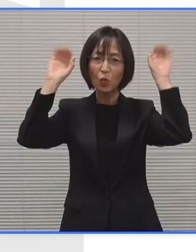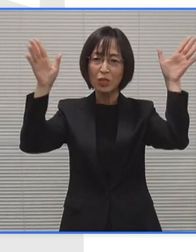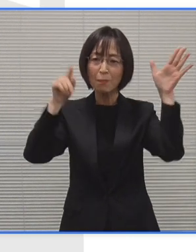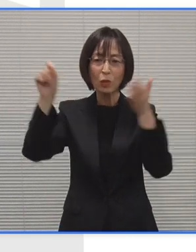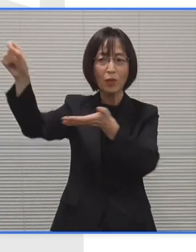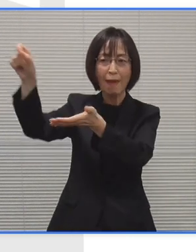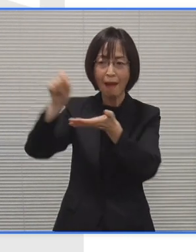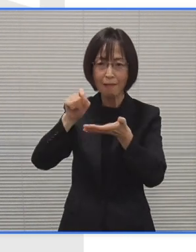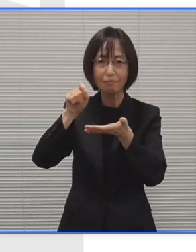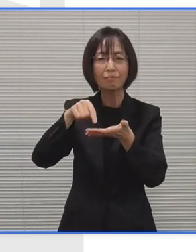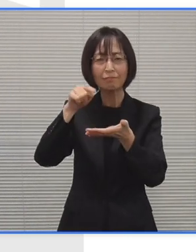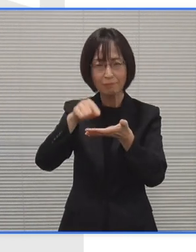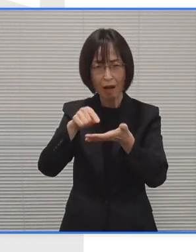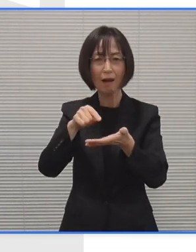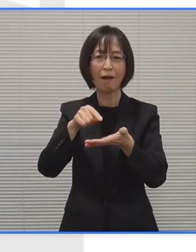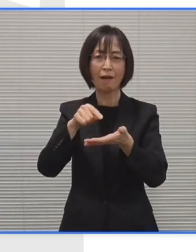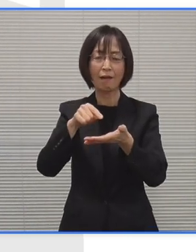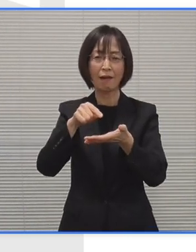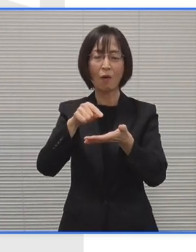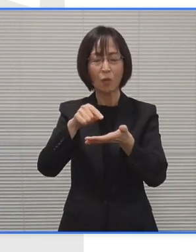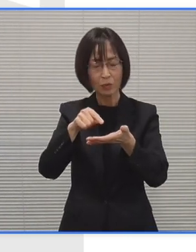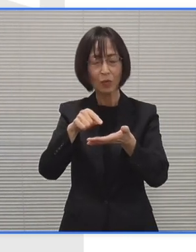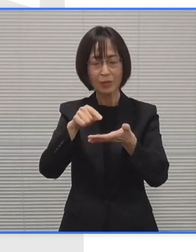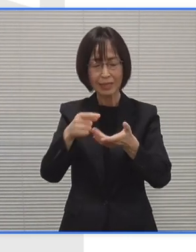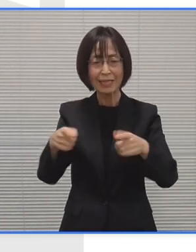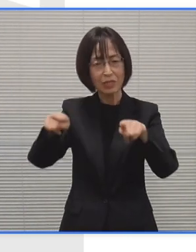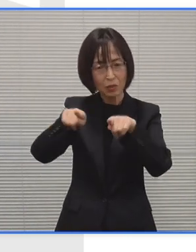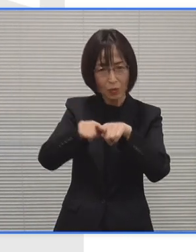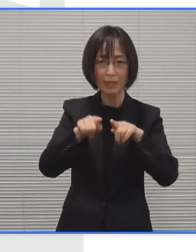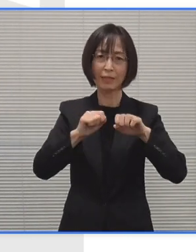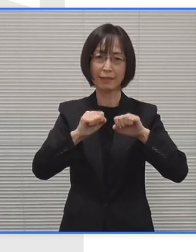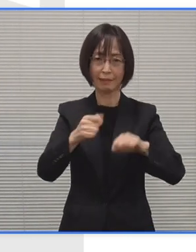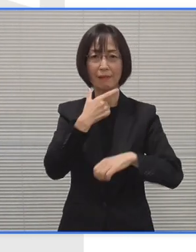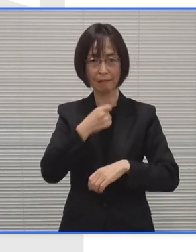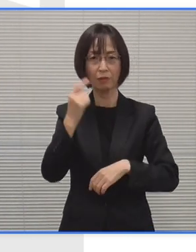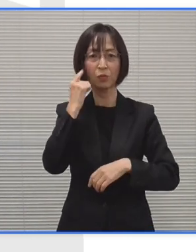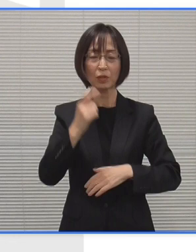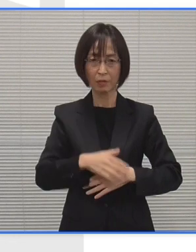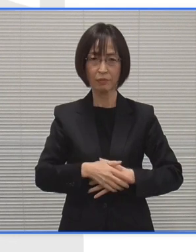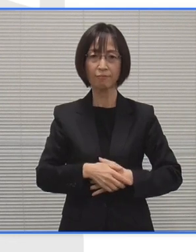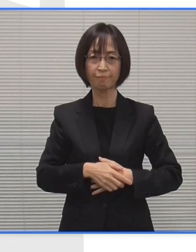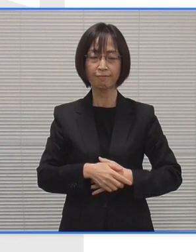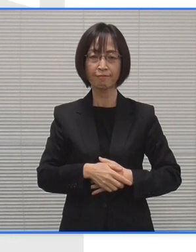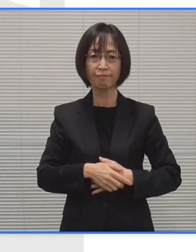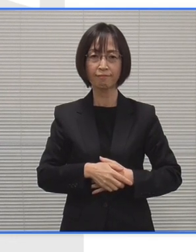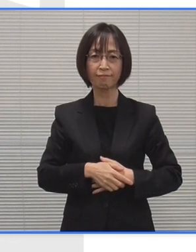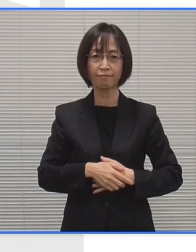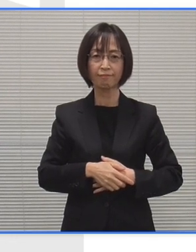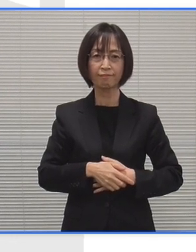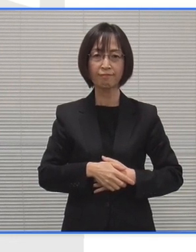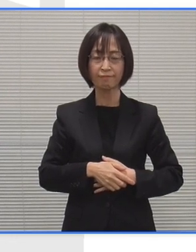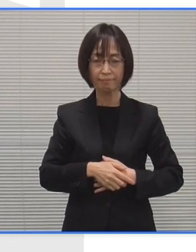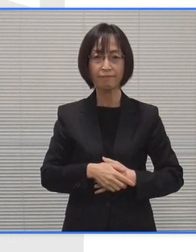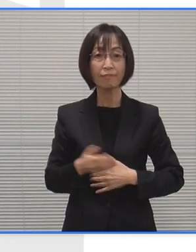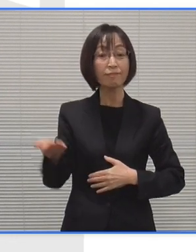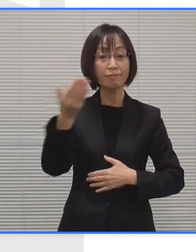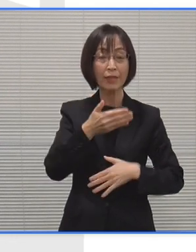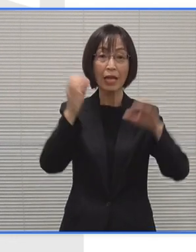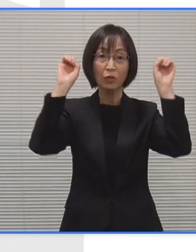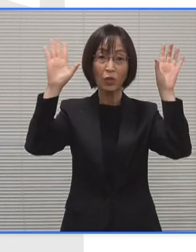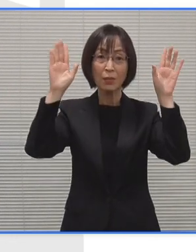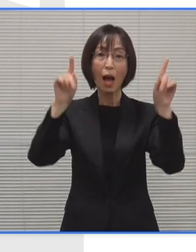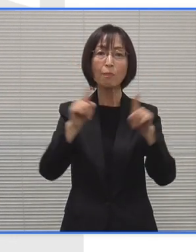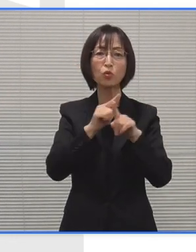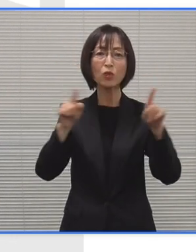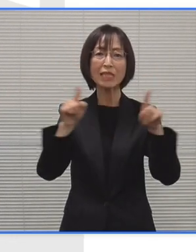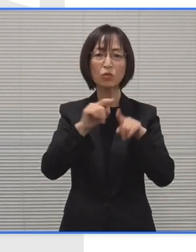提案というのはどんどん組んでやっていきたいというふうに思います。それから次は豊島ミュージック